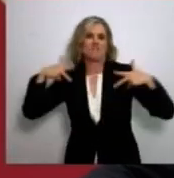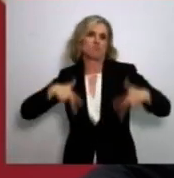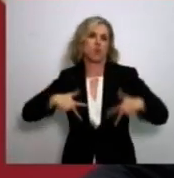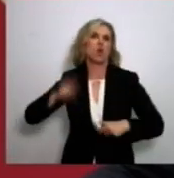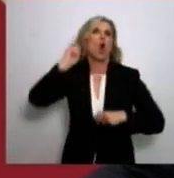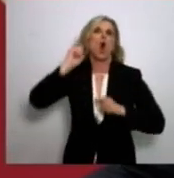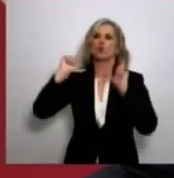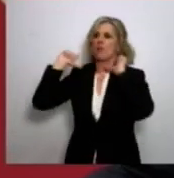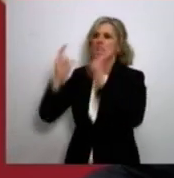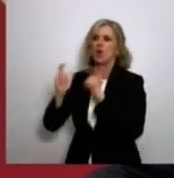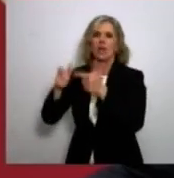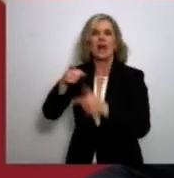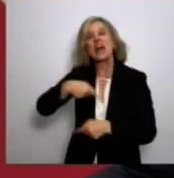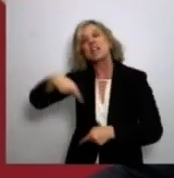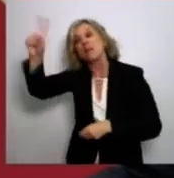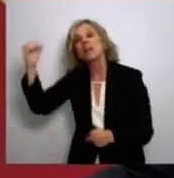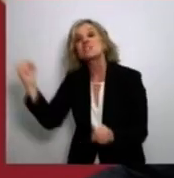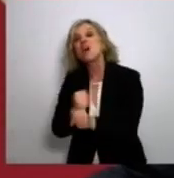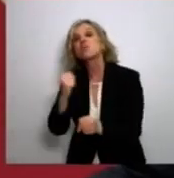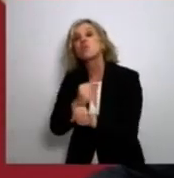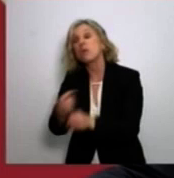πρέπει να εργαστούν για να ζήσουν.